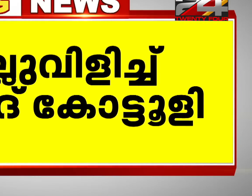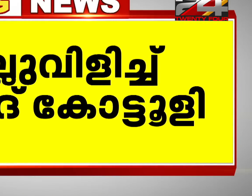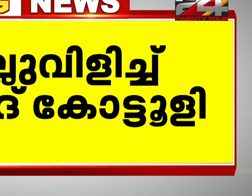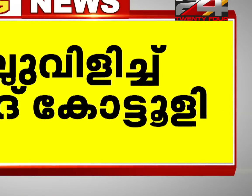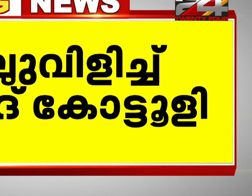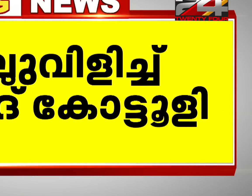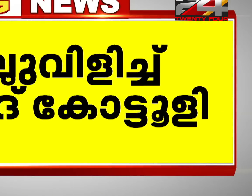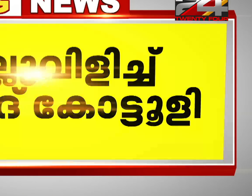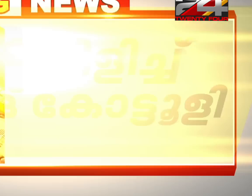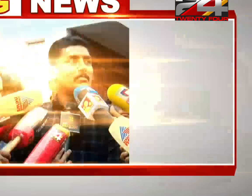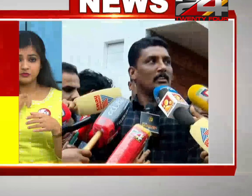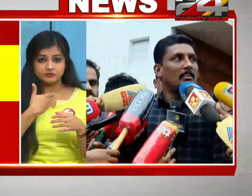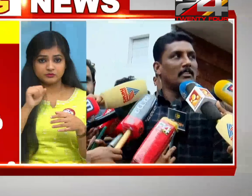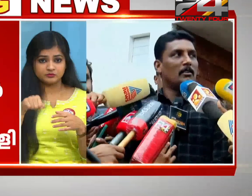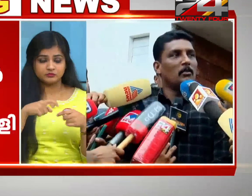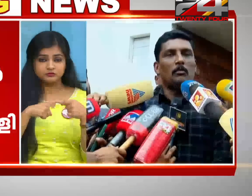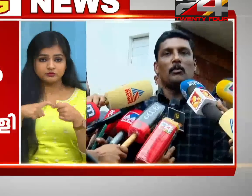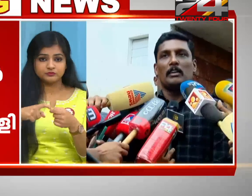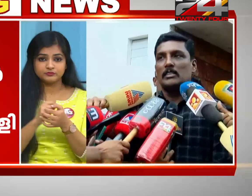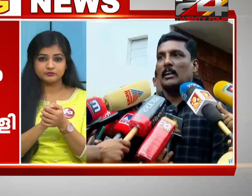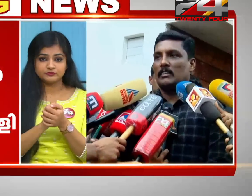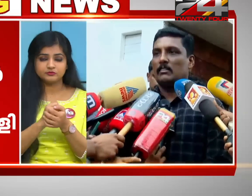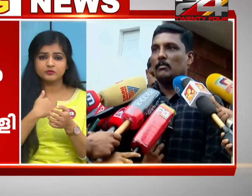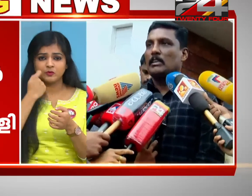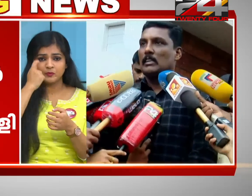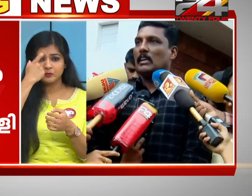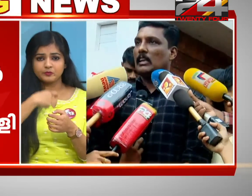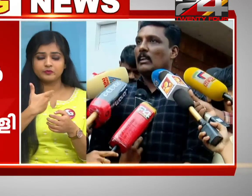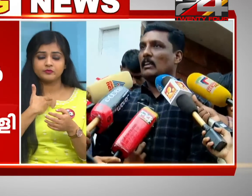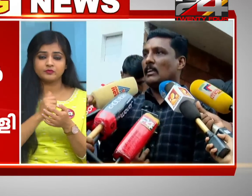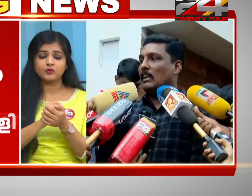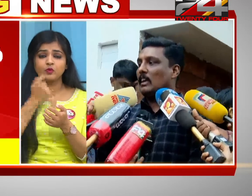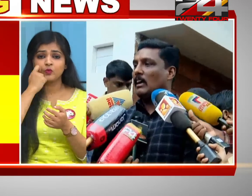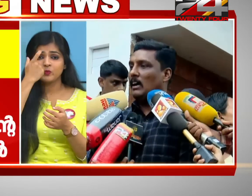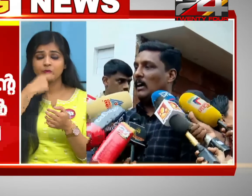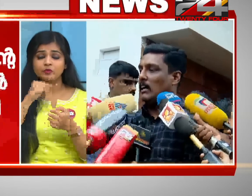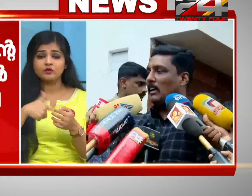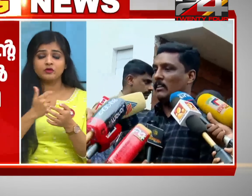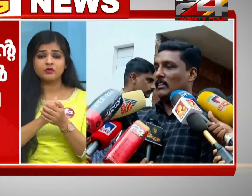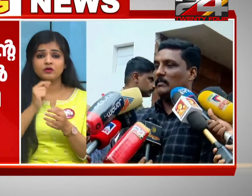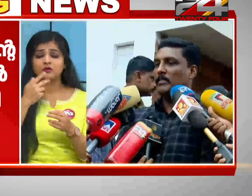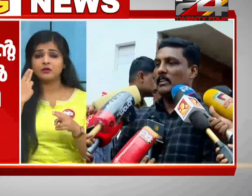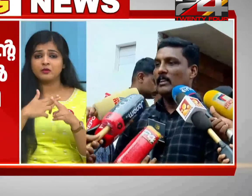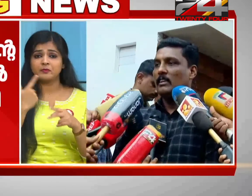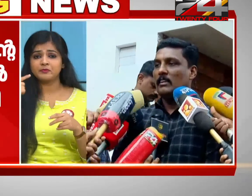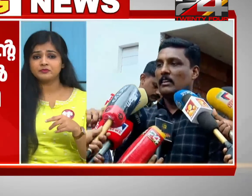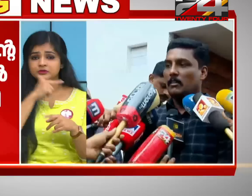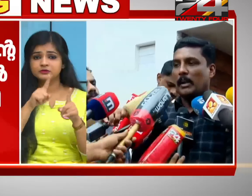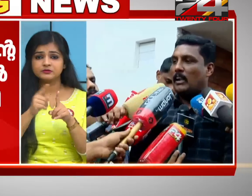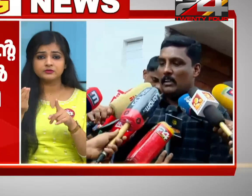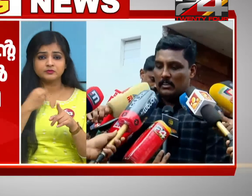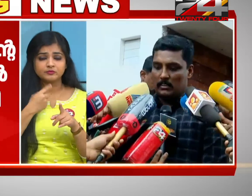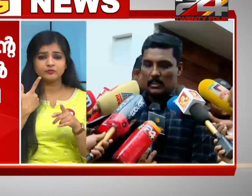ആളാണോ? ഞാനൊരു ഒരു മനുഷ്യനാണ്. ഒരു മനുഷ്യനെ എങ്ങനെയാണ് നിങ്ങൾ ഇങ്ങനെയൊക്കെ ആക്കി കാട്ടുന്നത്? അത്